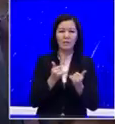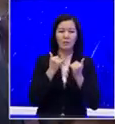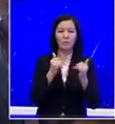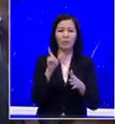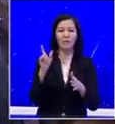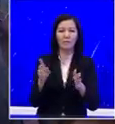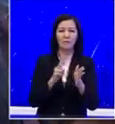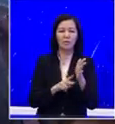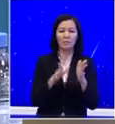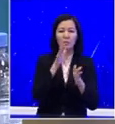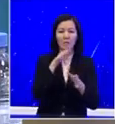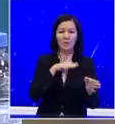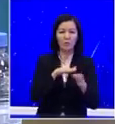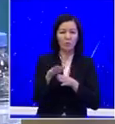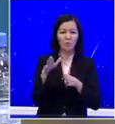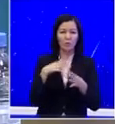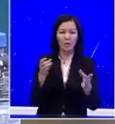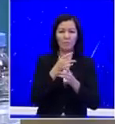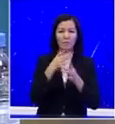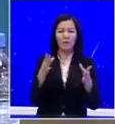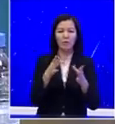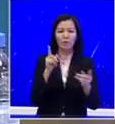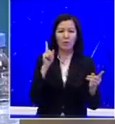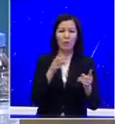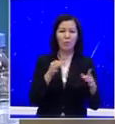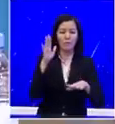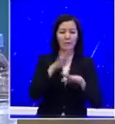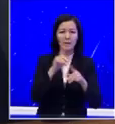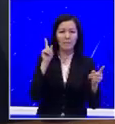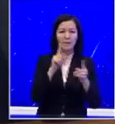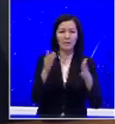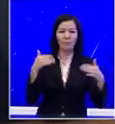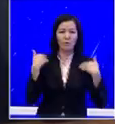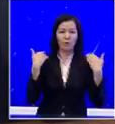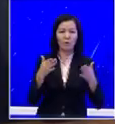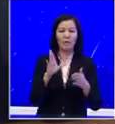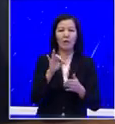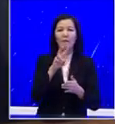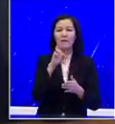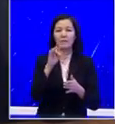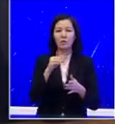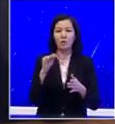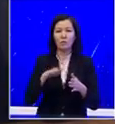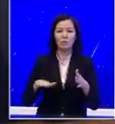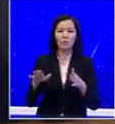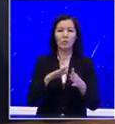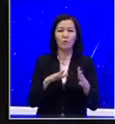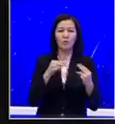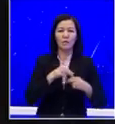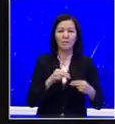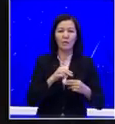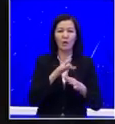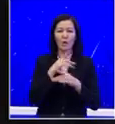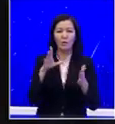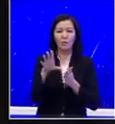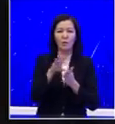толып отыр. Мерейтойына орай облыс әкімі жеке қабылдап құттықтады. Леонид Васильевичтің жетісу өңірі үшін өткен еңбегі